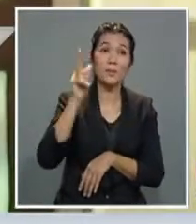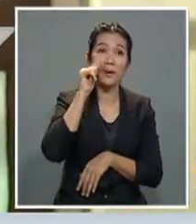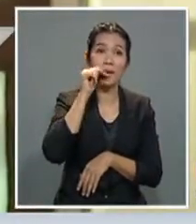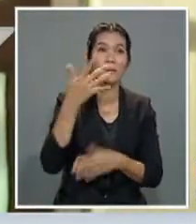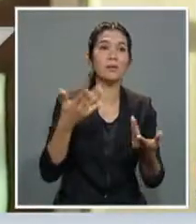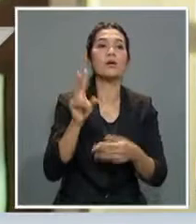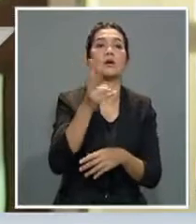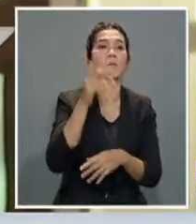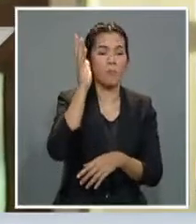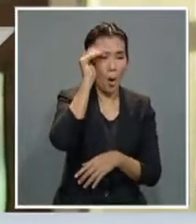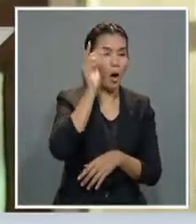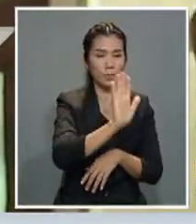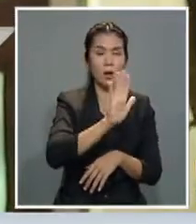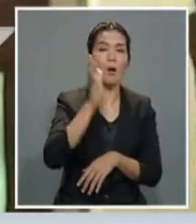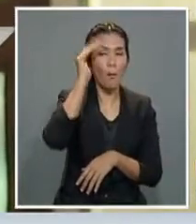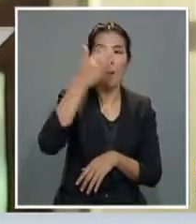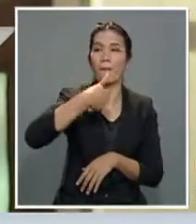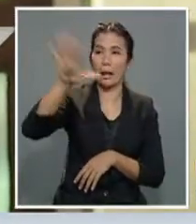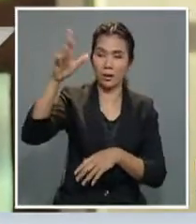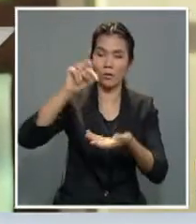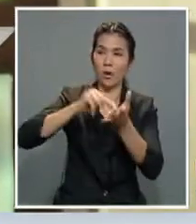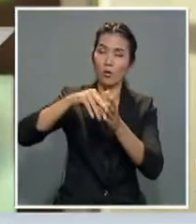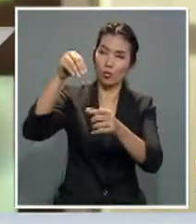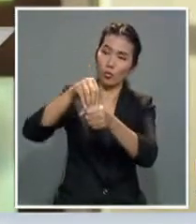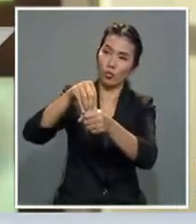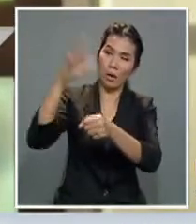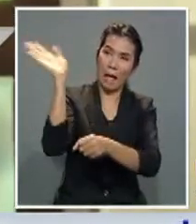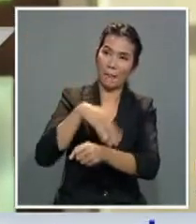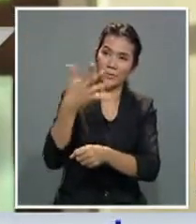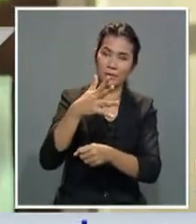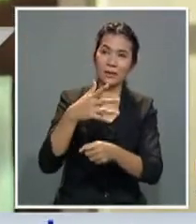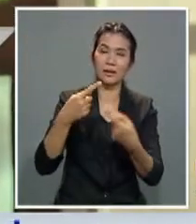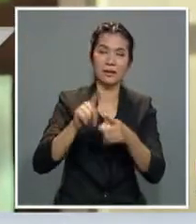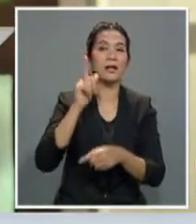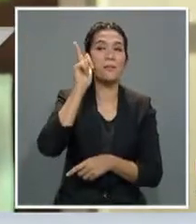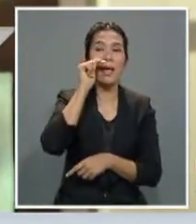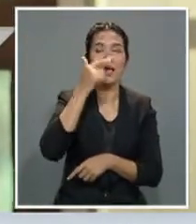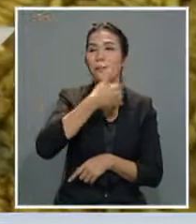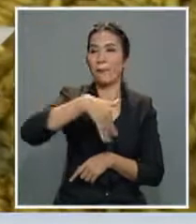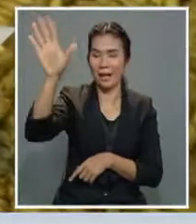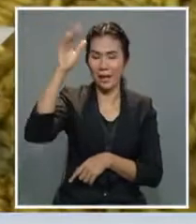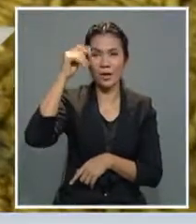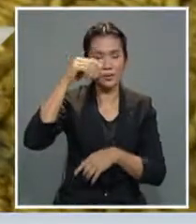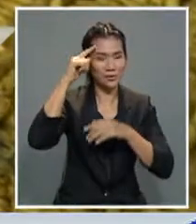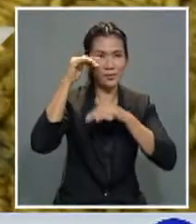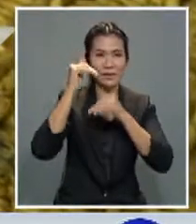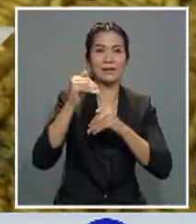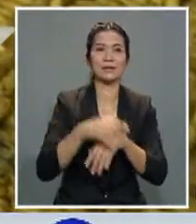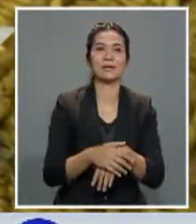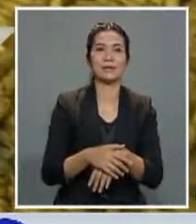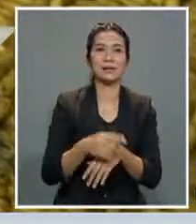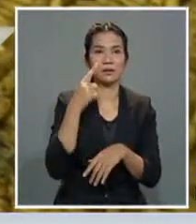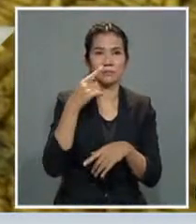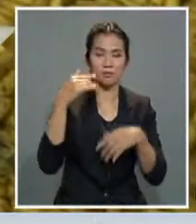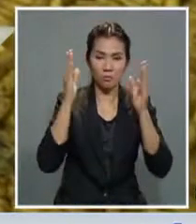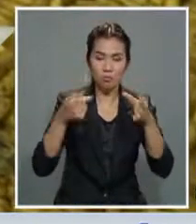านพ่อบ้านเขาไม่ให้ไปครับเพื่อไปแล้วค่อยกลับ อ๋อเหรอ ถ้าไป3วันแล้วก็จะบอกพ่อแม่บ้านว่าไป5วันทุกที เหรอ ครับบางกลุ่มอ่ะเขาไม่บอก